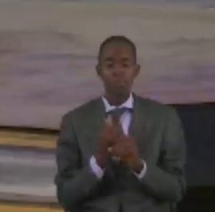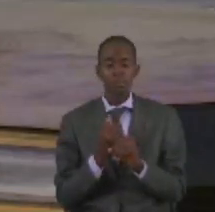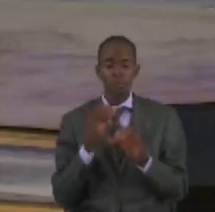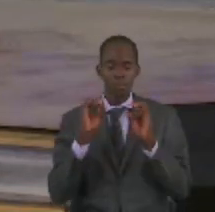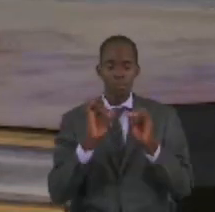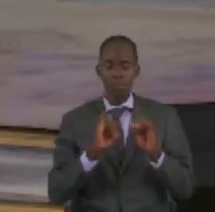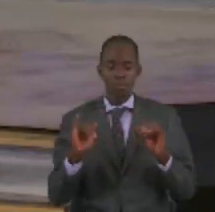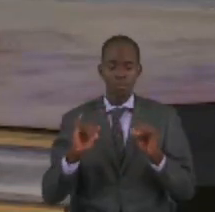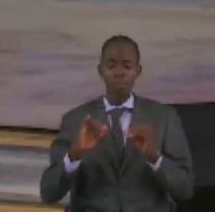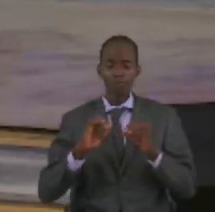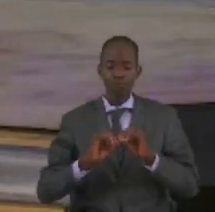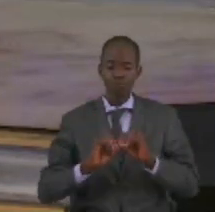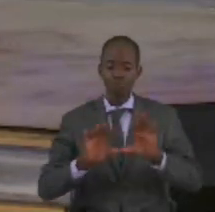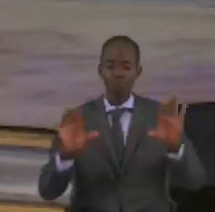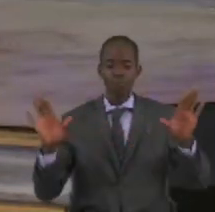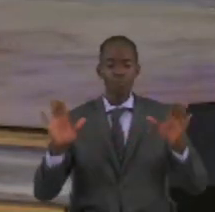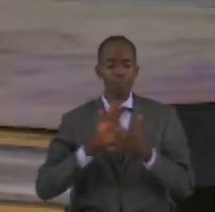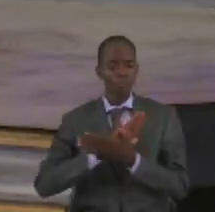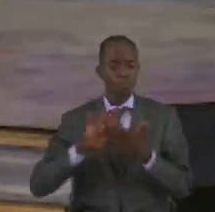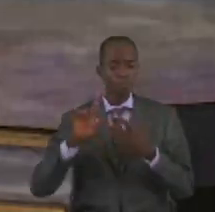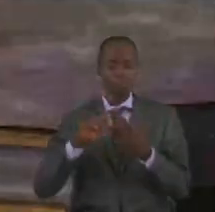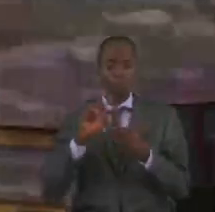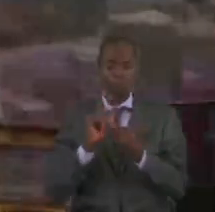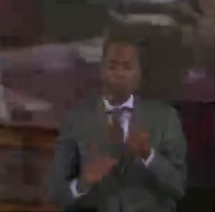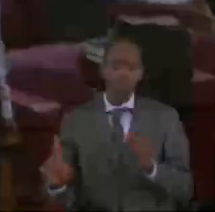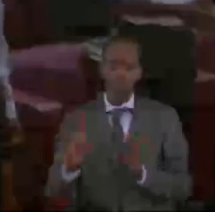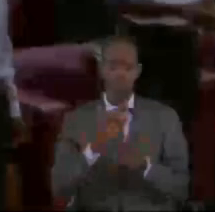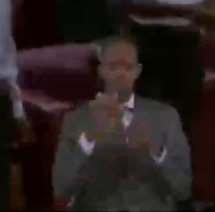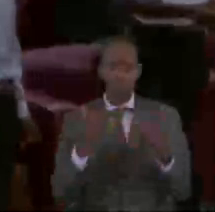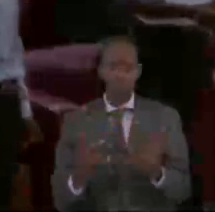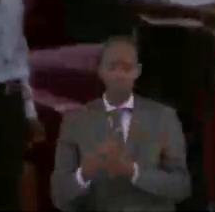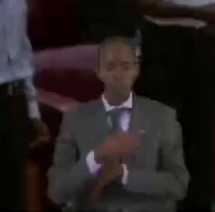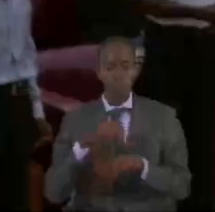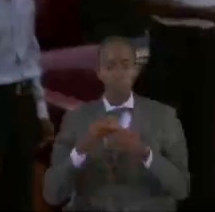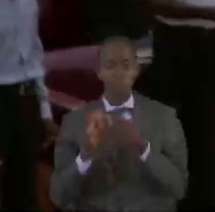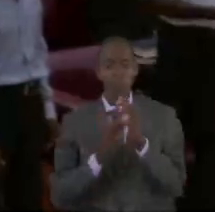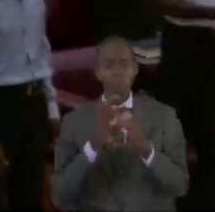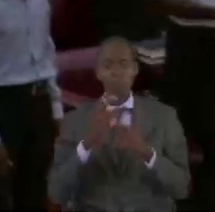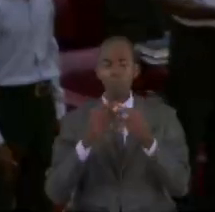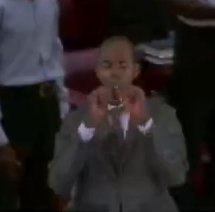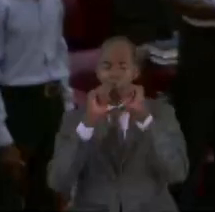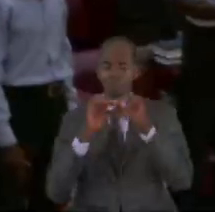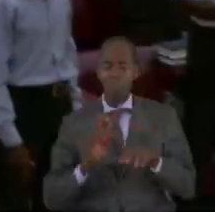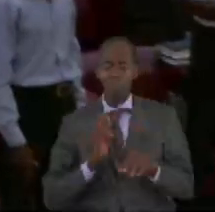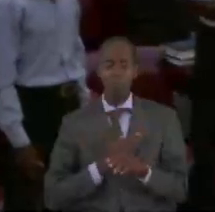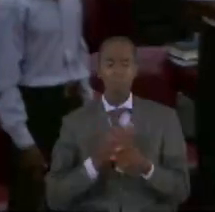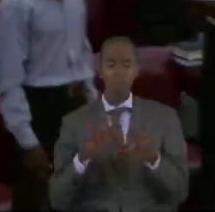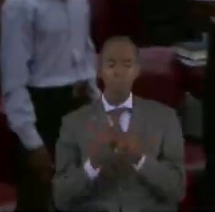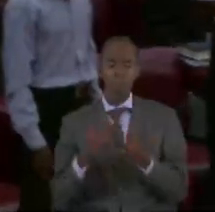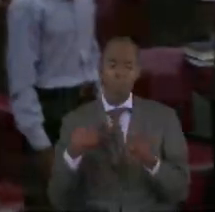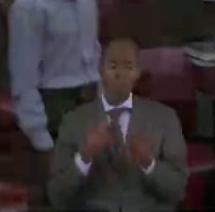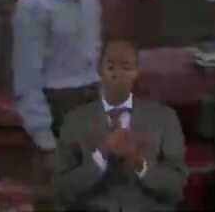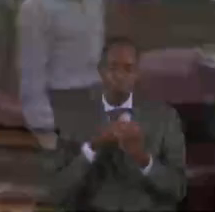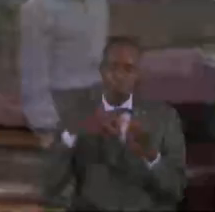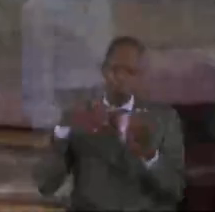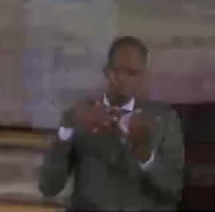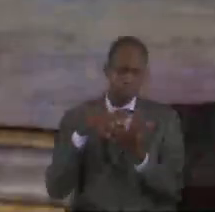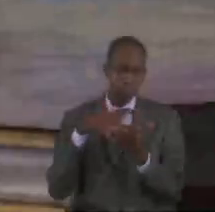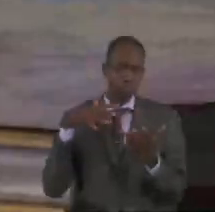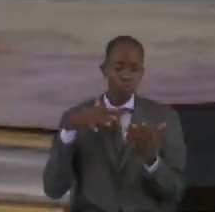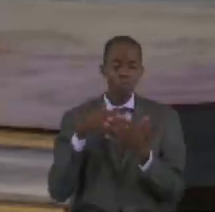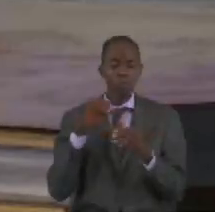rendue claire à chacun de nous ce jour, au nom de Jésus-Christ. Bénis-nous comme nous